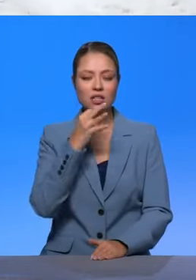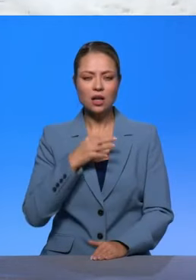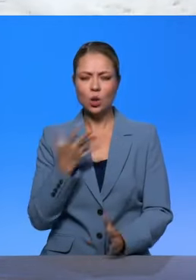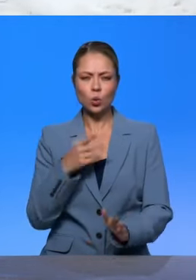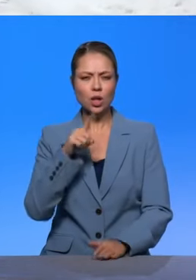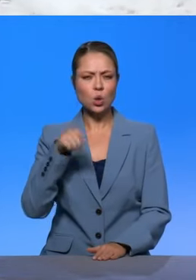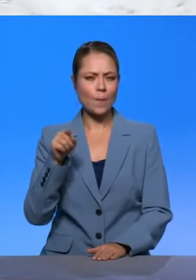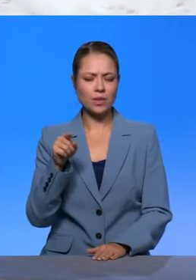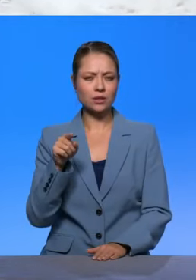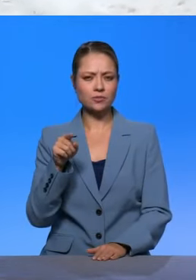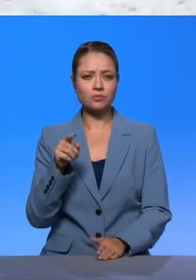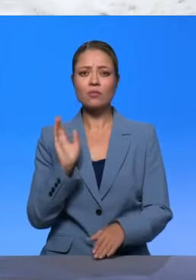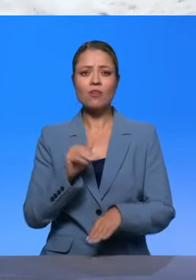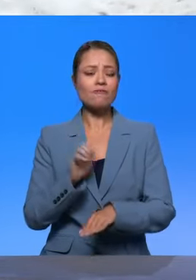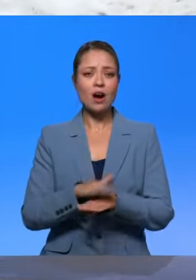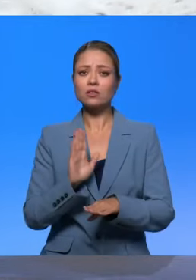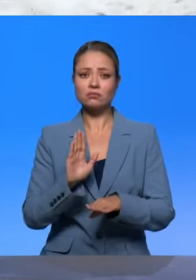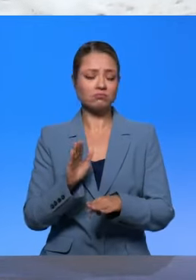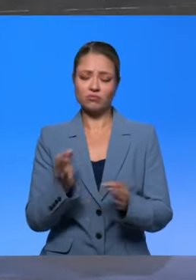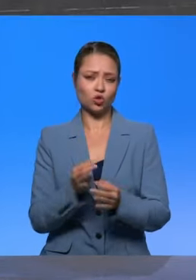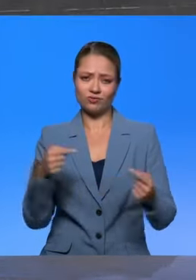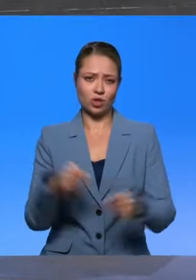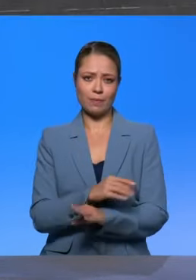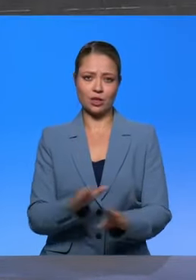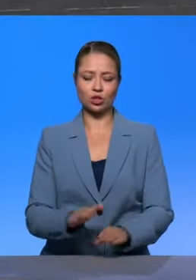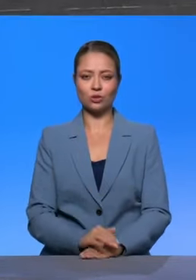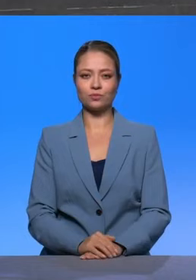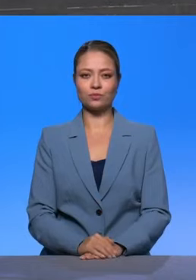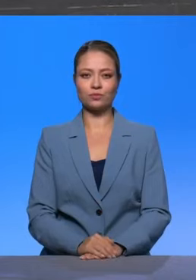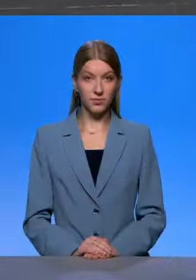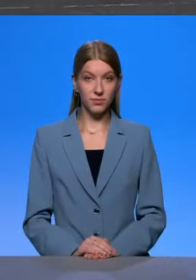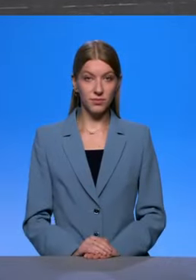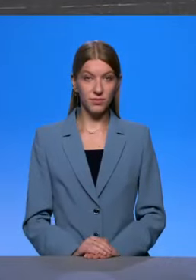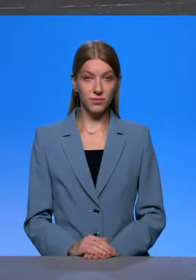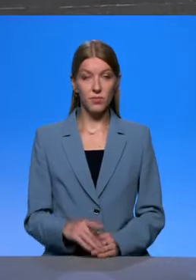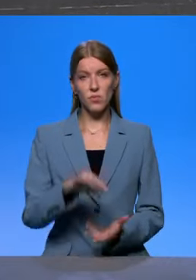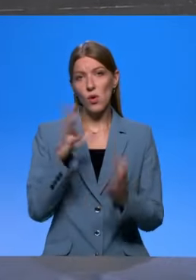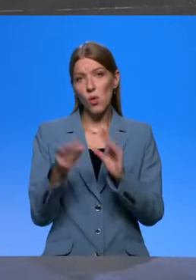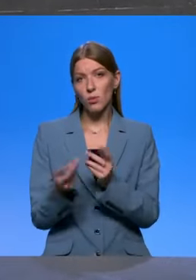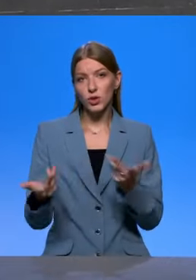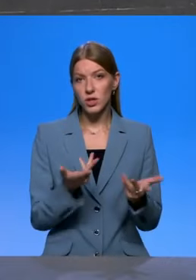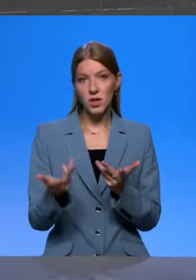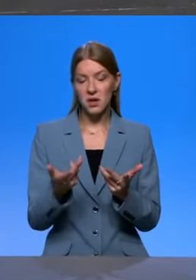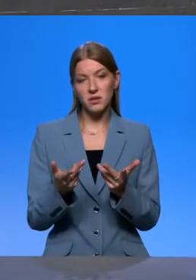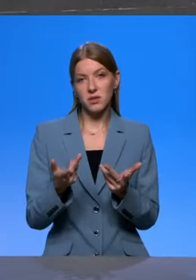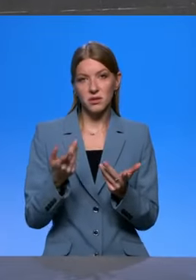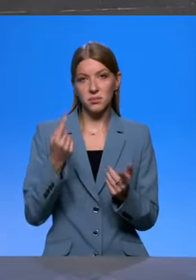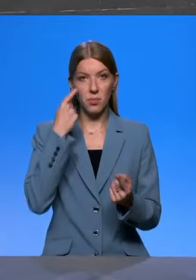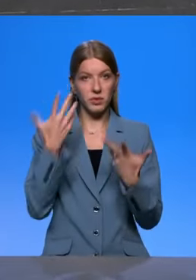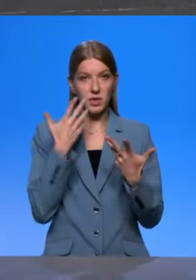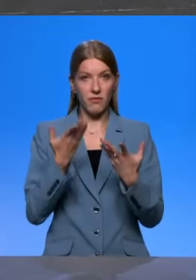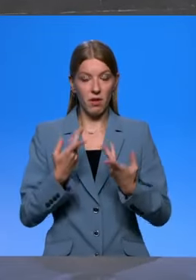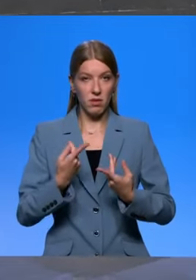номер. И вообще даже близко ничего не подошло. Там общие понятия какие-то, может быть, дадут, но